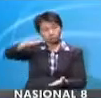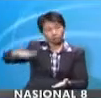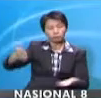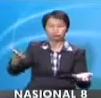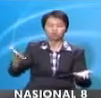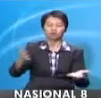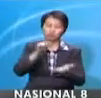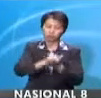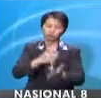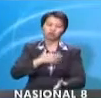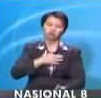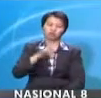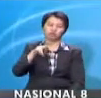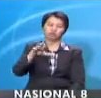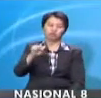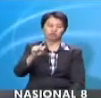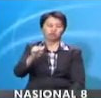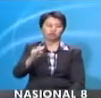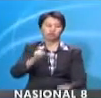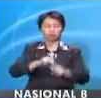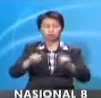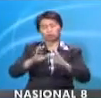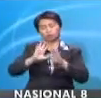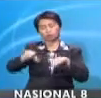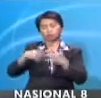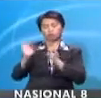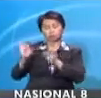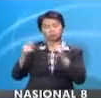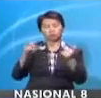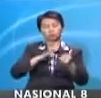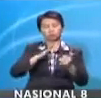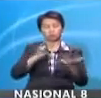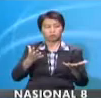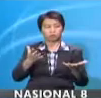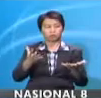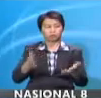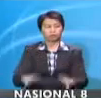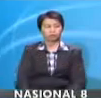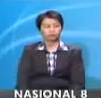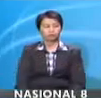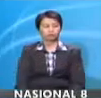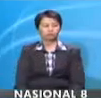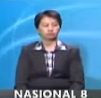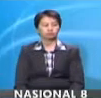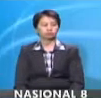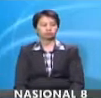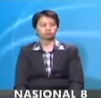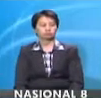I rest my case. But you know, we're brothers. It's normal.